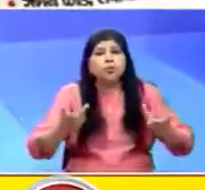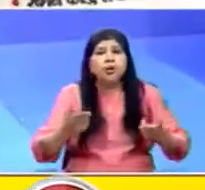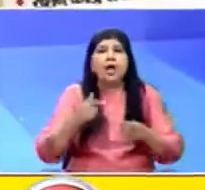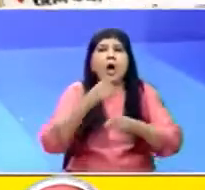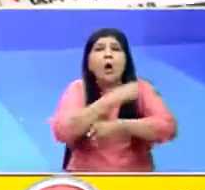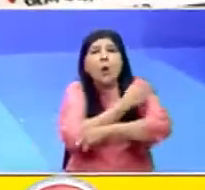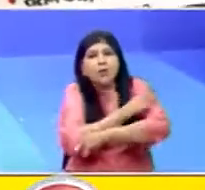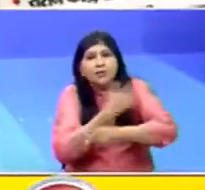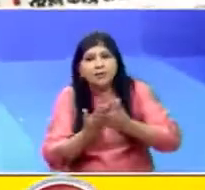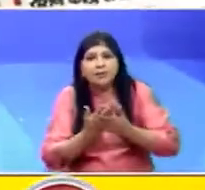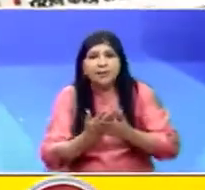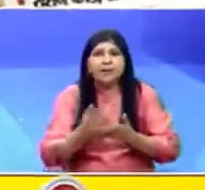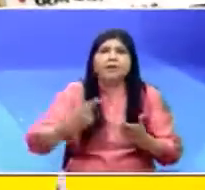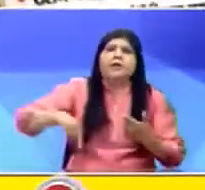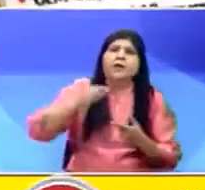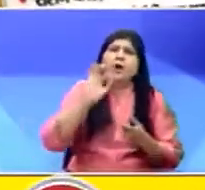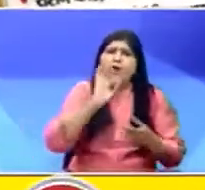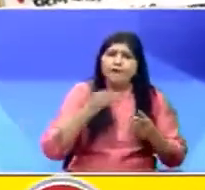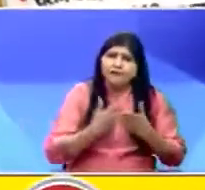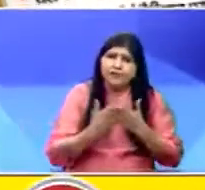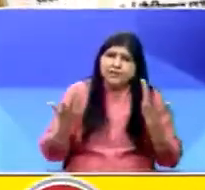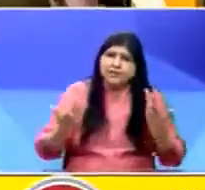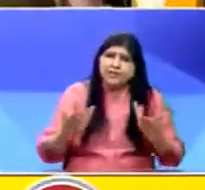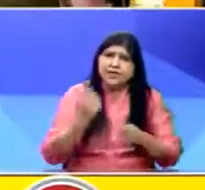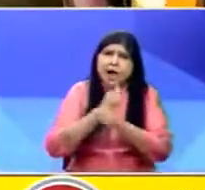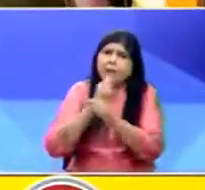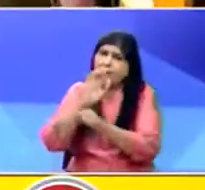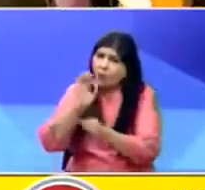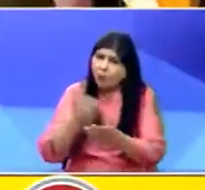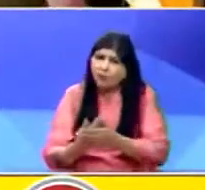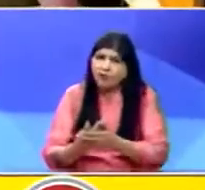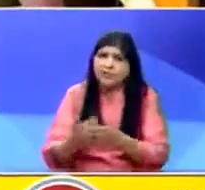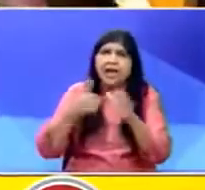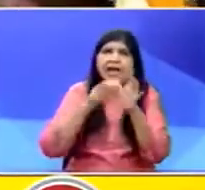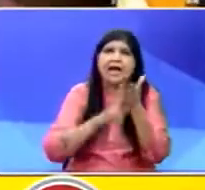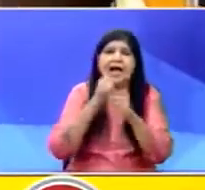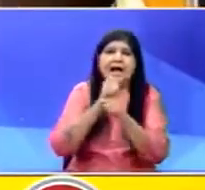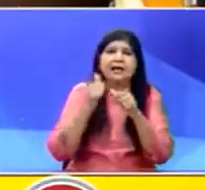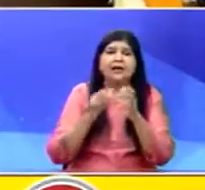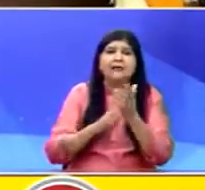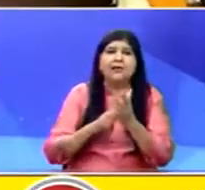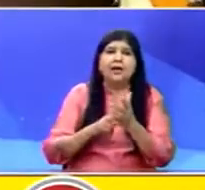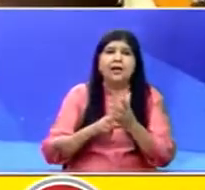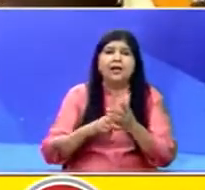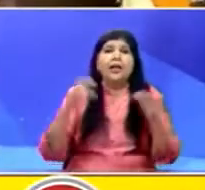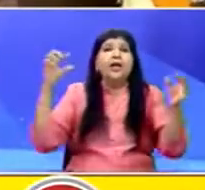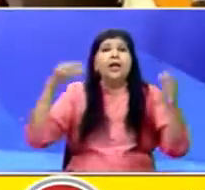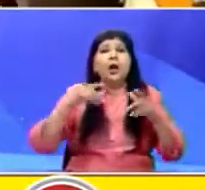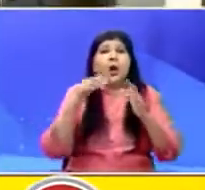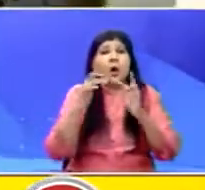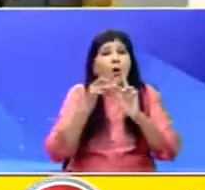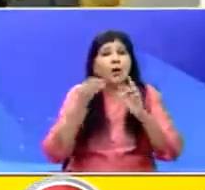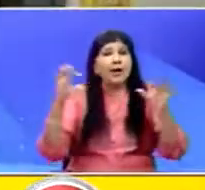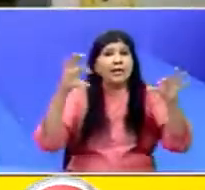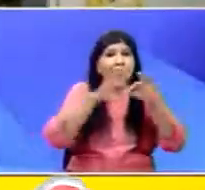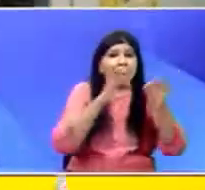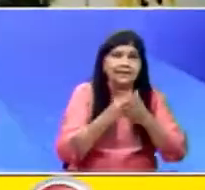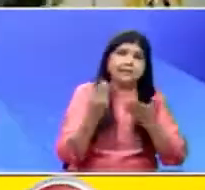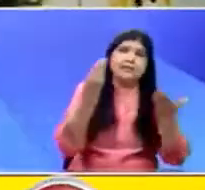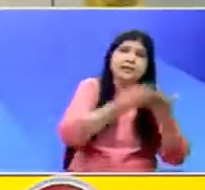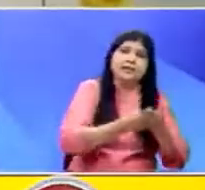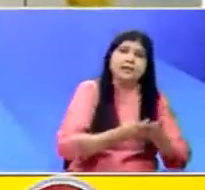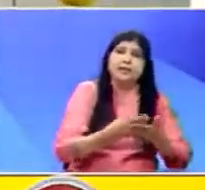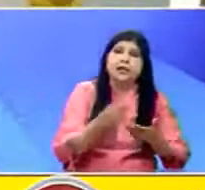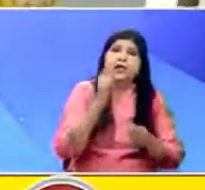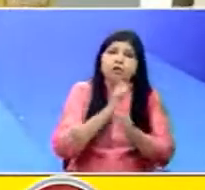अस्पताल, तहसील ऑफिस और आंगनवाड़ी केंद्रों तक ब्रॉडबैंड कनेक्शन पहुंचा रहे हैं और इससे